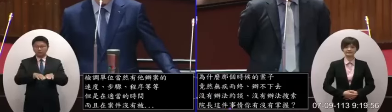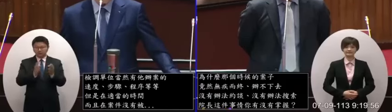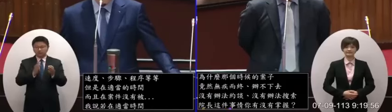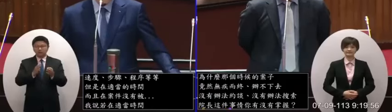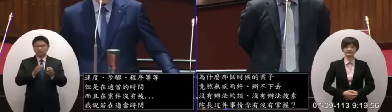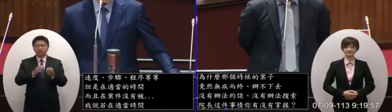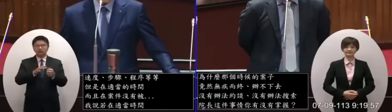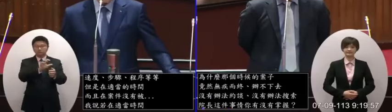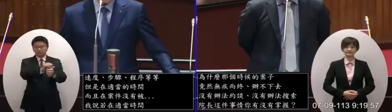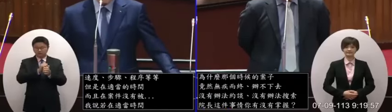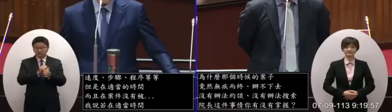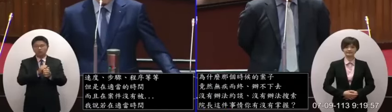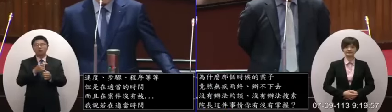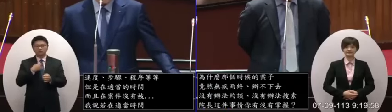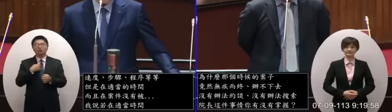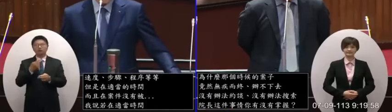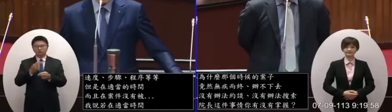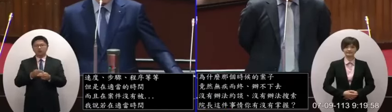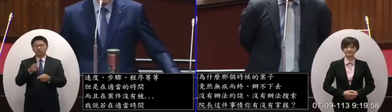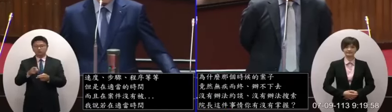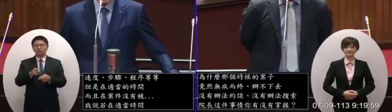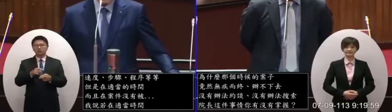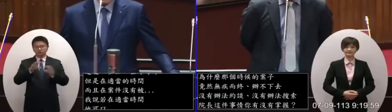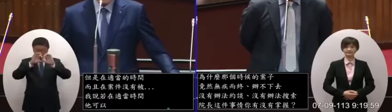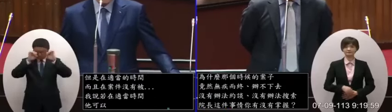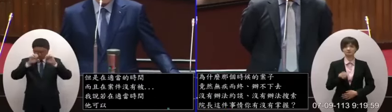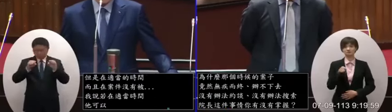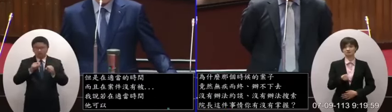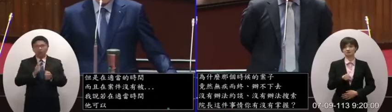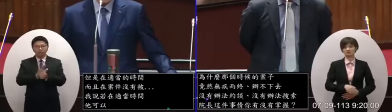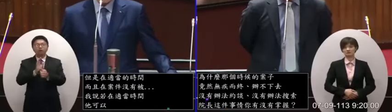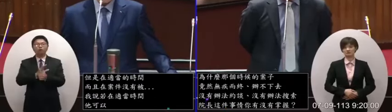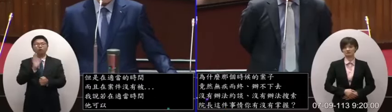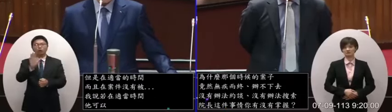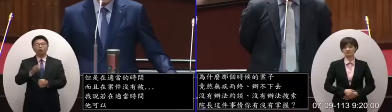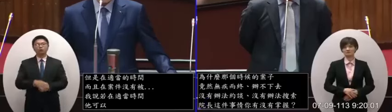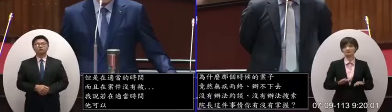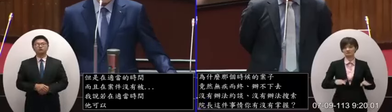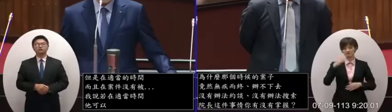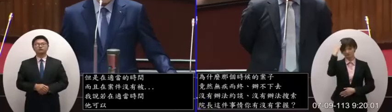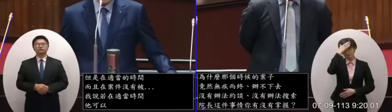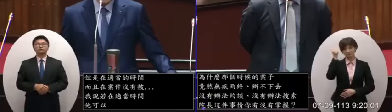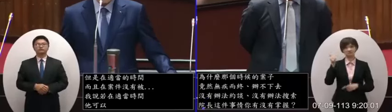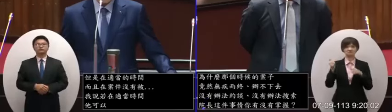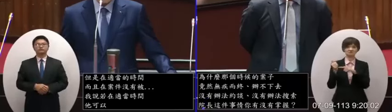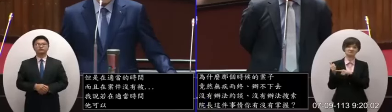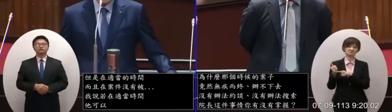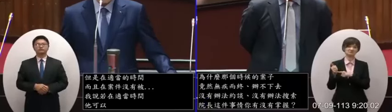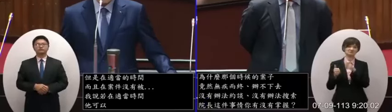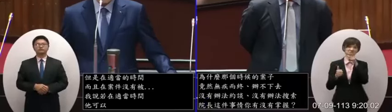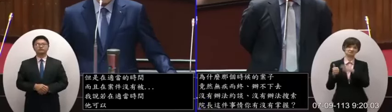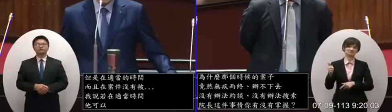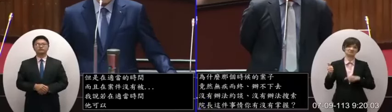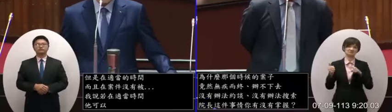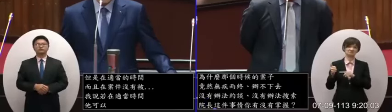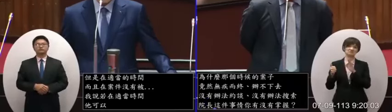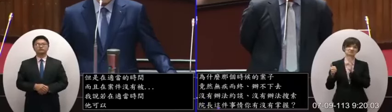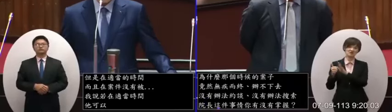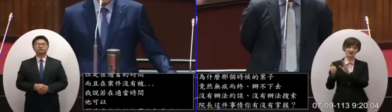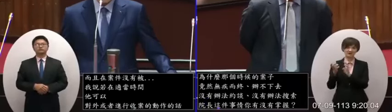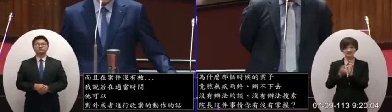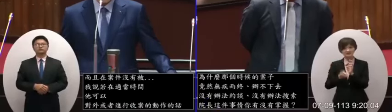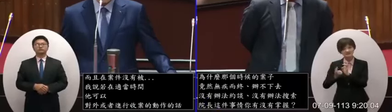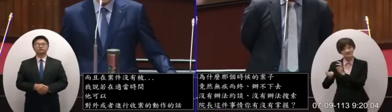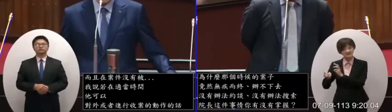件的厘清应该是更有帮助的。那 这个除了目前郑文灿他个人所系属的案件的侦办以